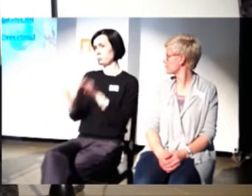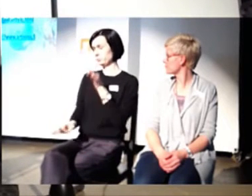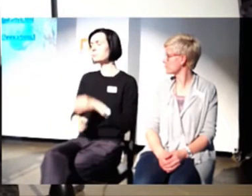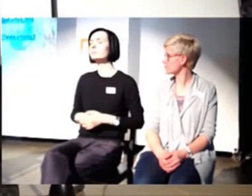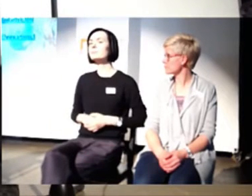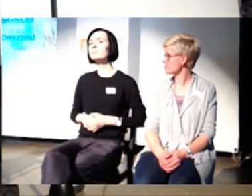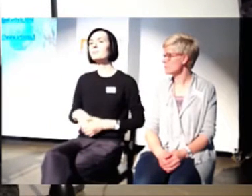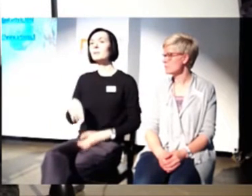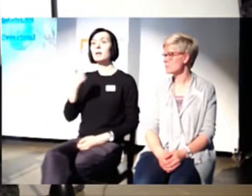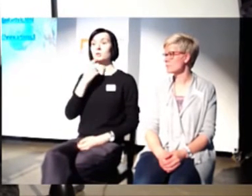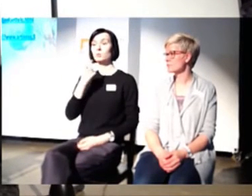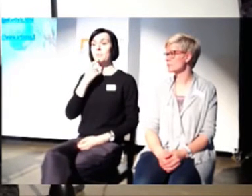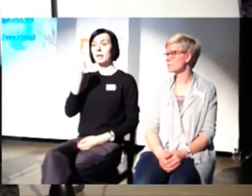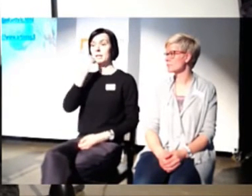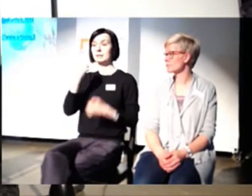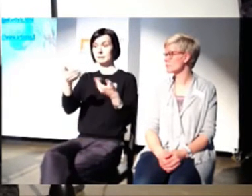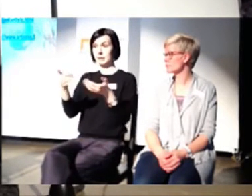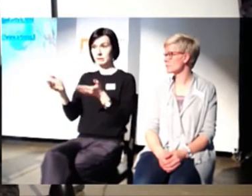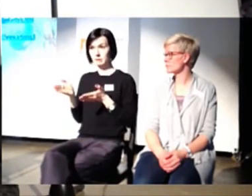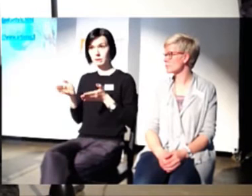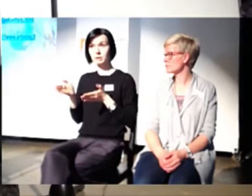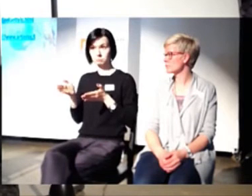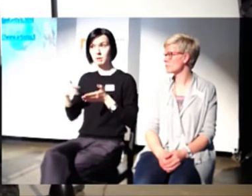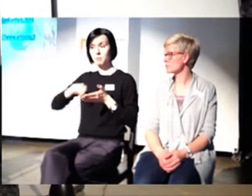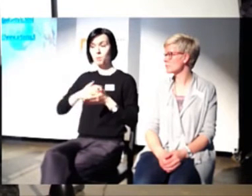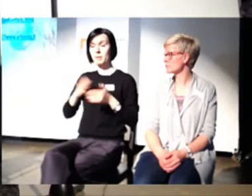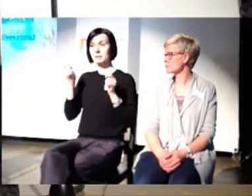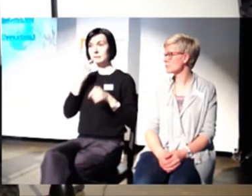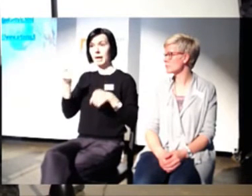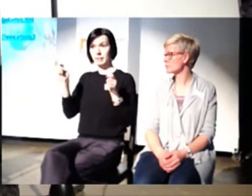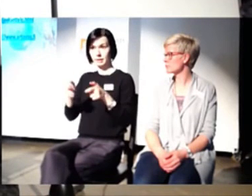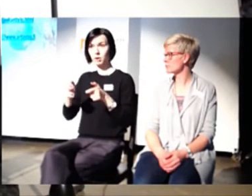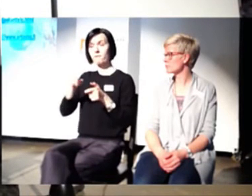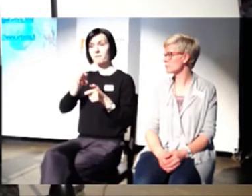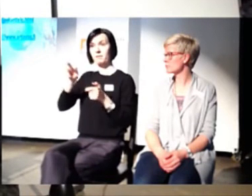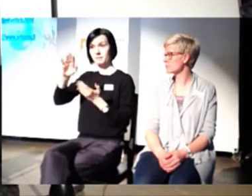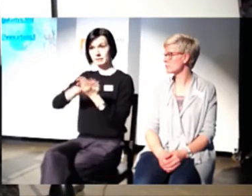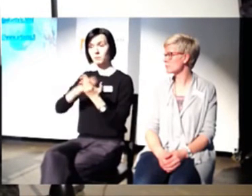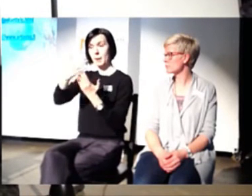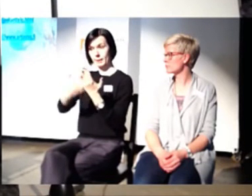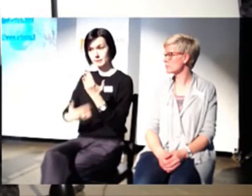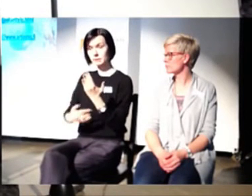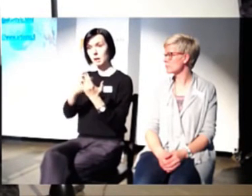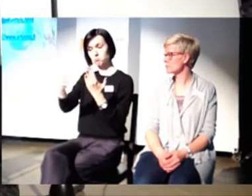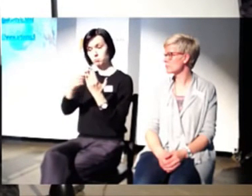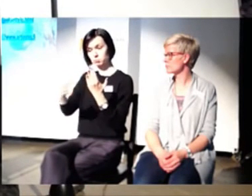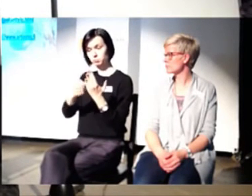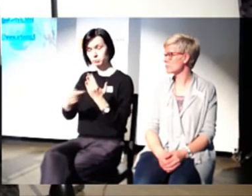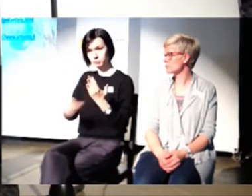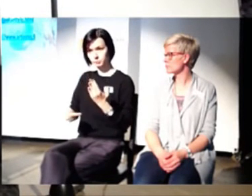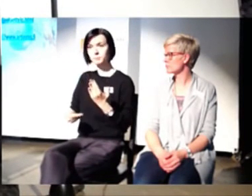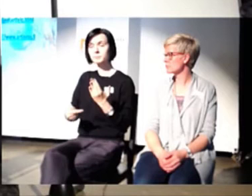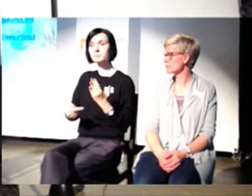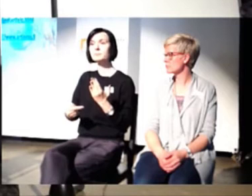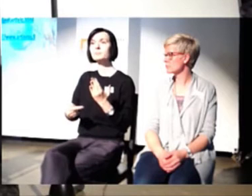Suomalaisista residensseistä meidän säätiön www-sivulla on tosiaan listaus suomalaisista residensseistä,